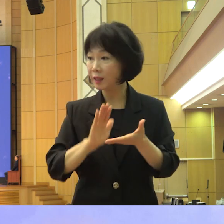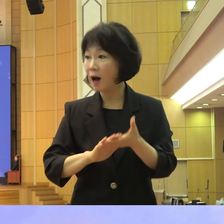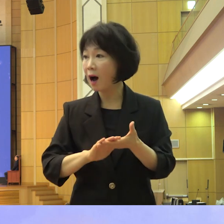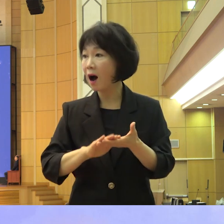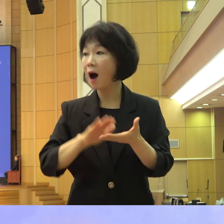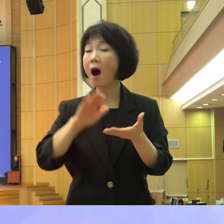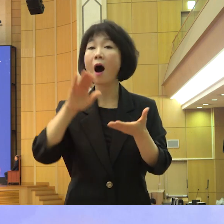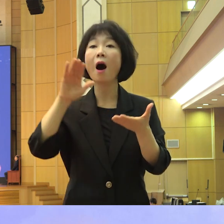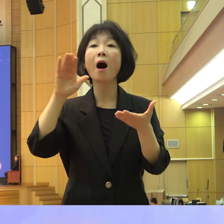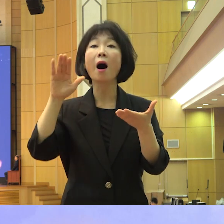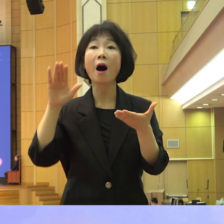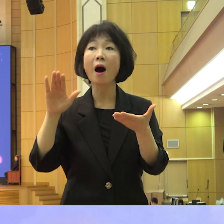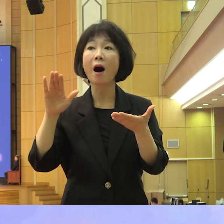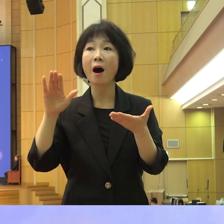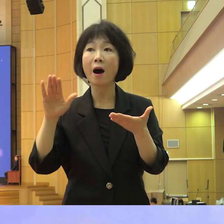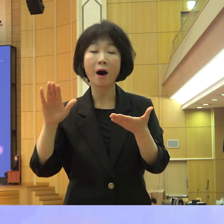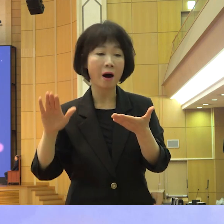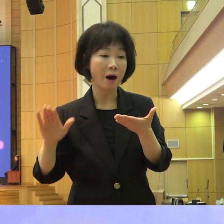예배자입니다.